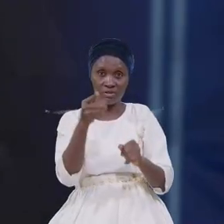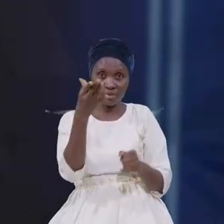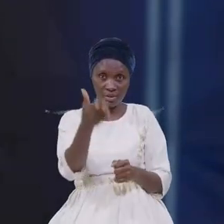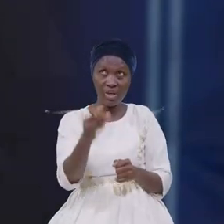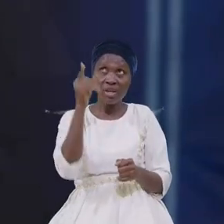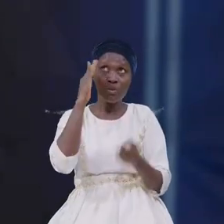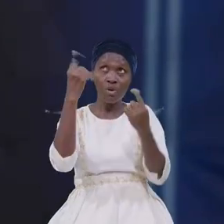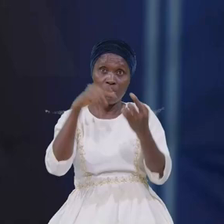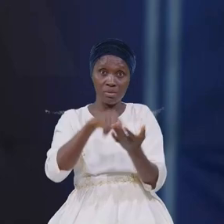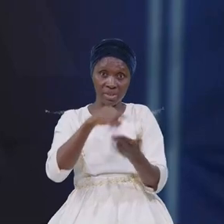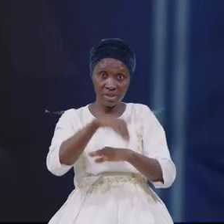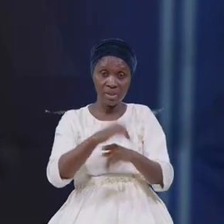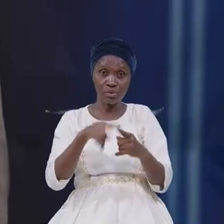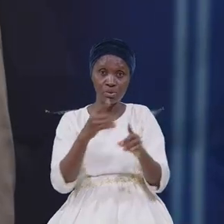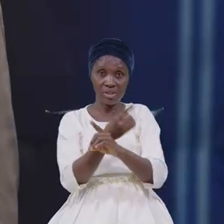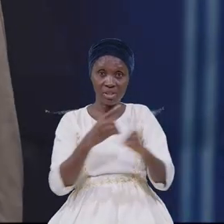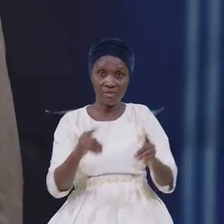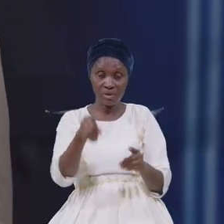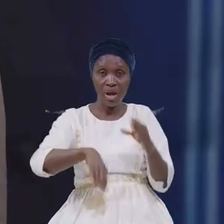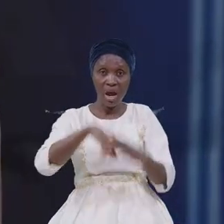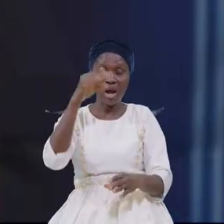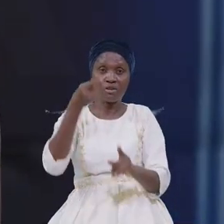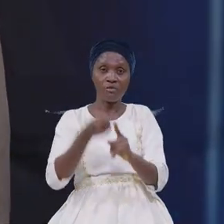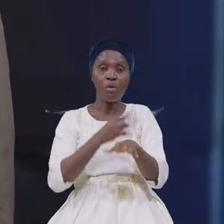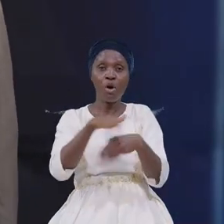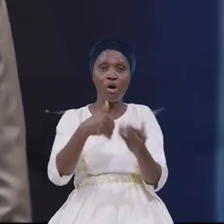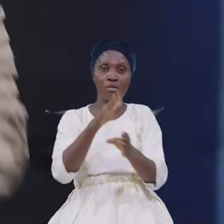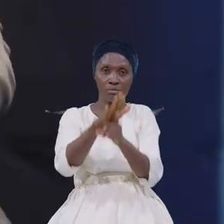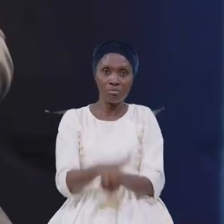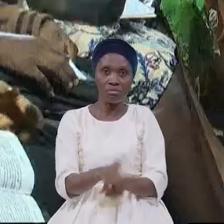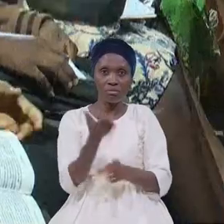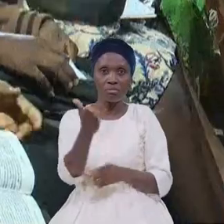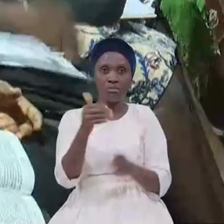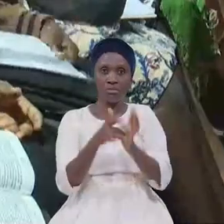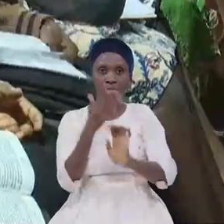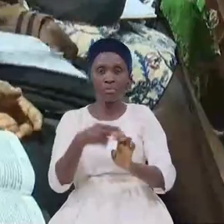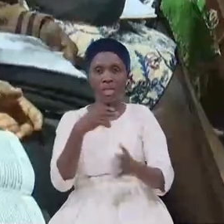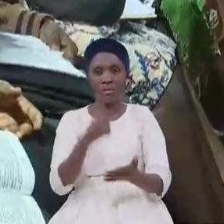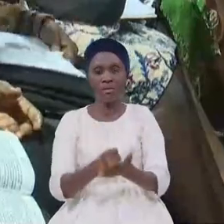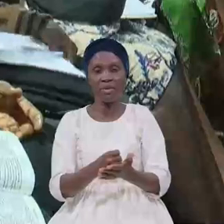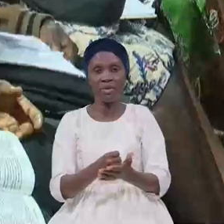ce soir vous délivrer de toute oppression au nom de Jésus-Christ.